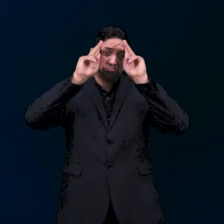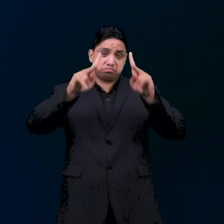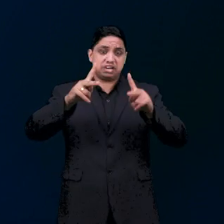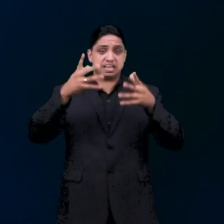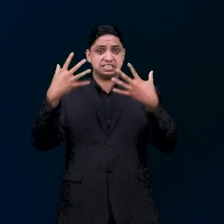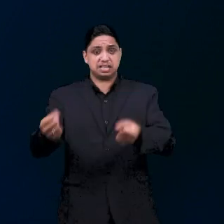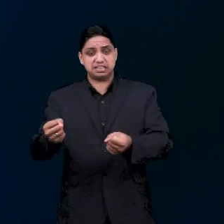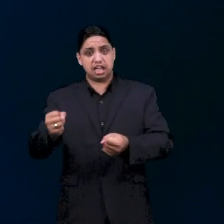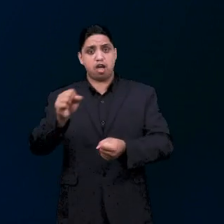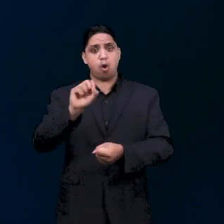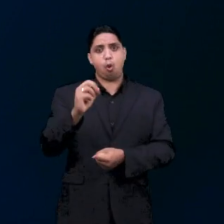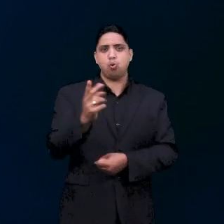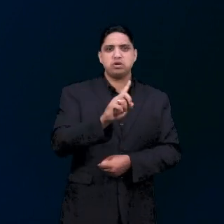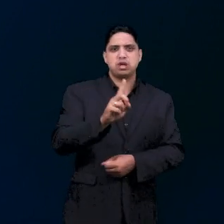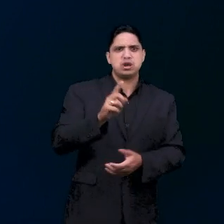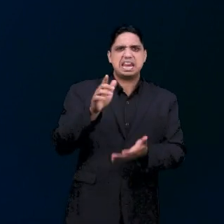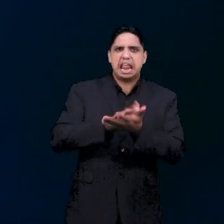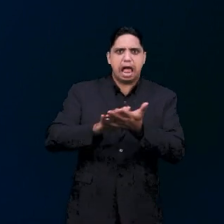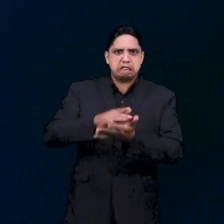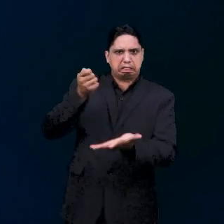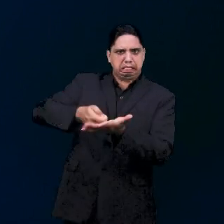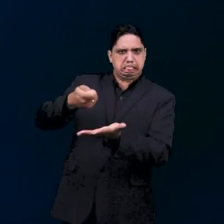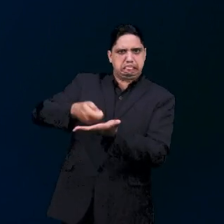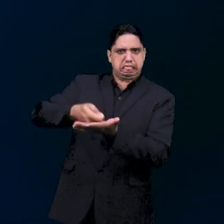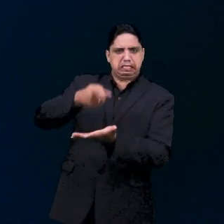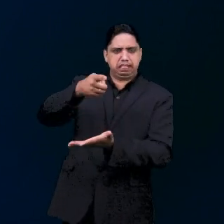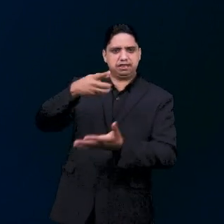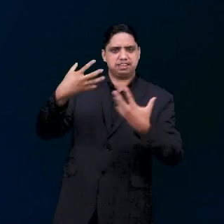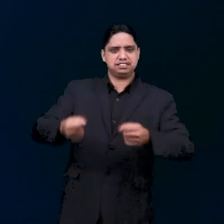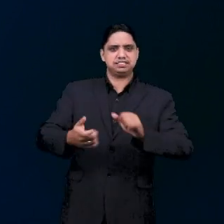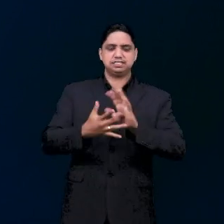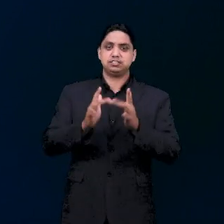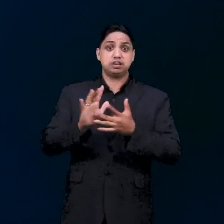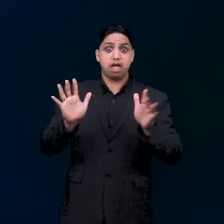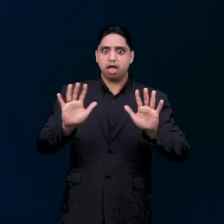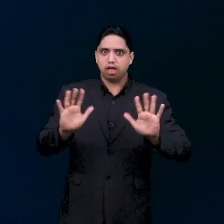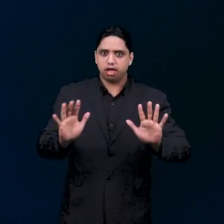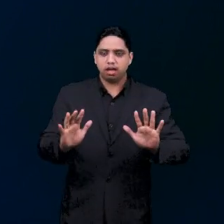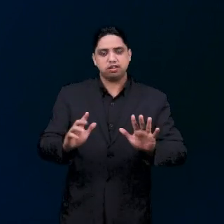nous avons le choix d'accepter Christ ou non. Rien ne nous oblige,